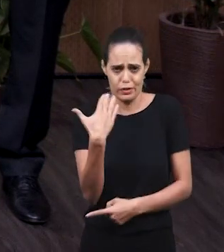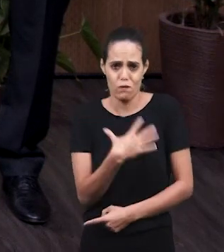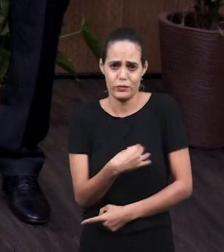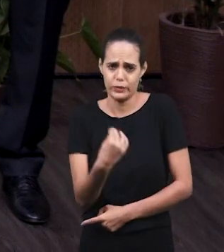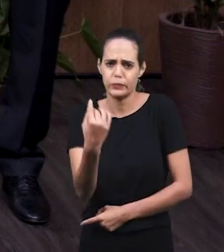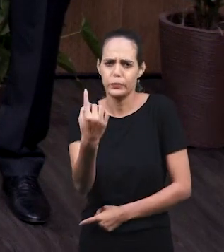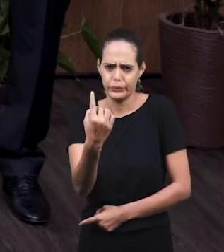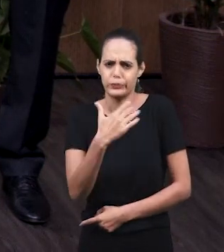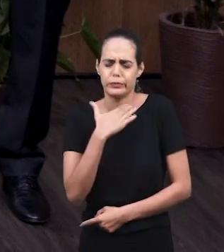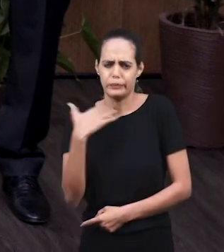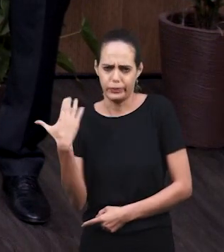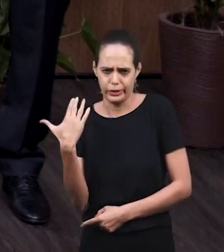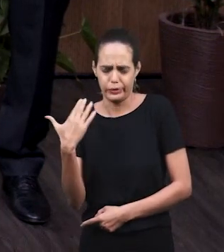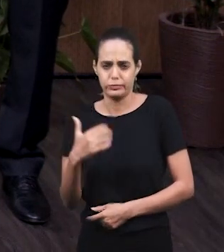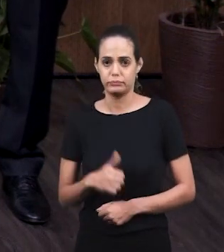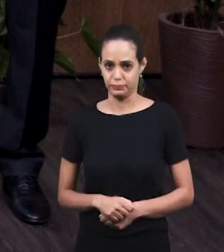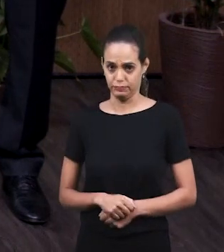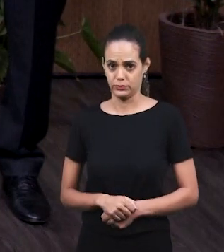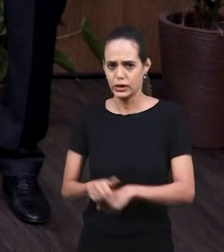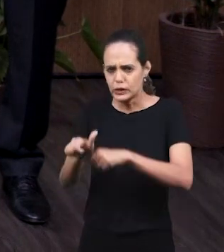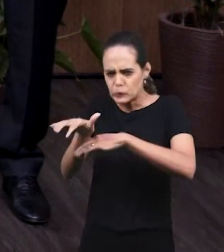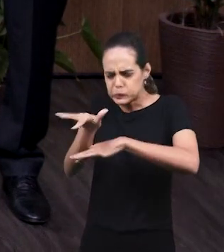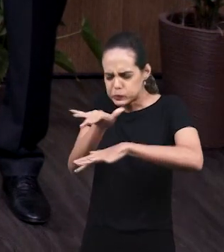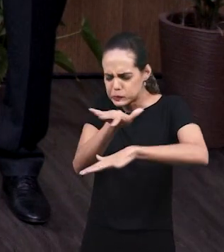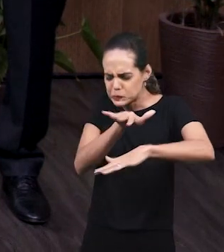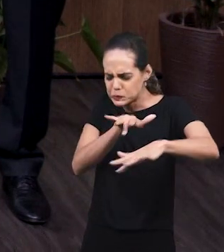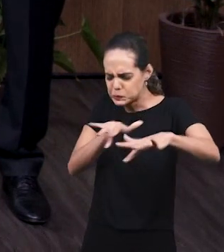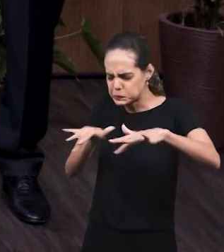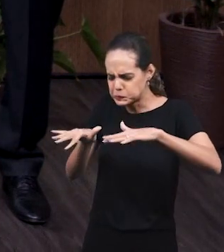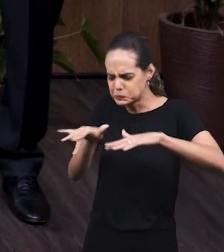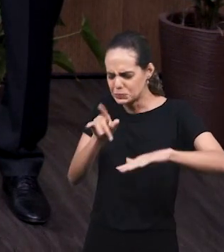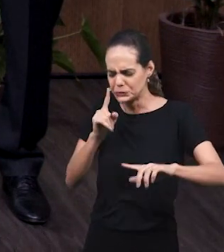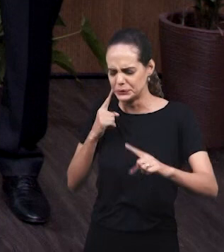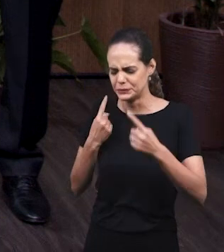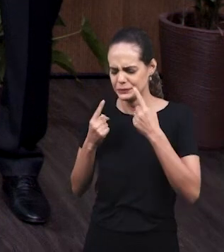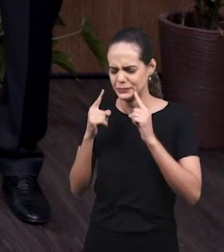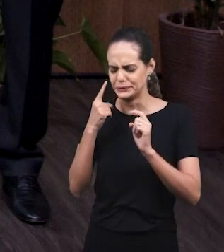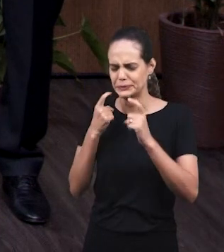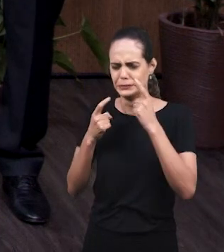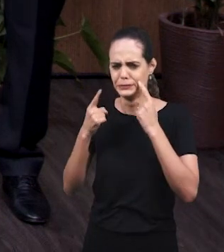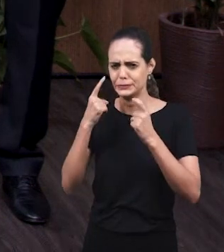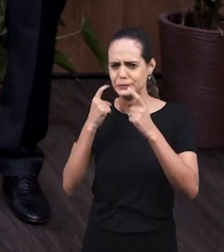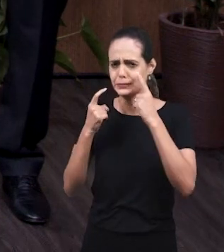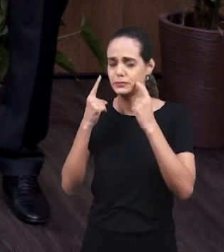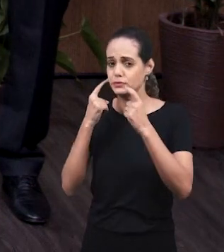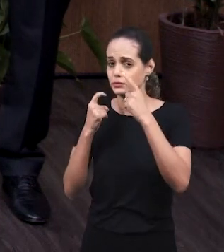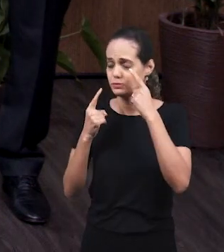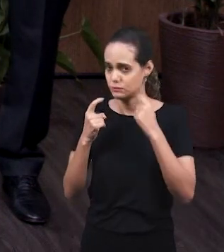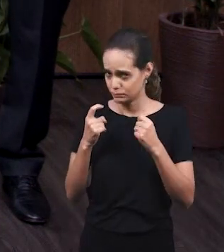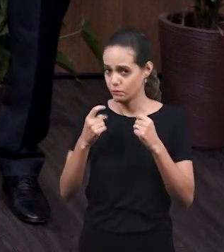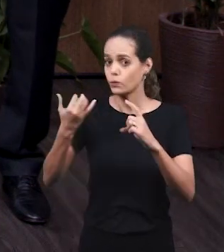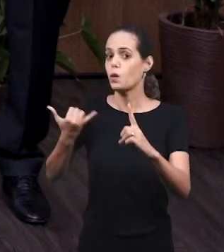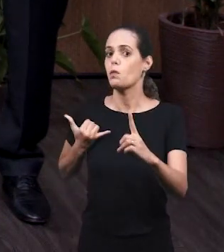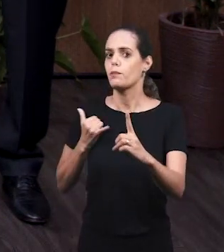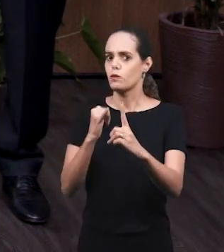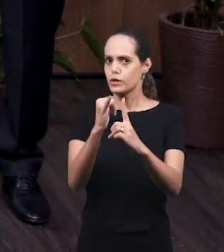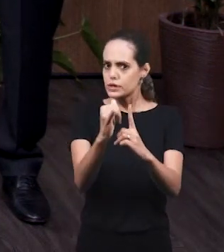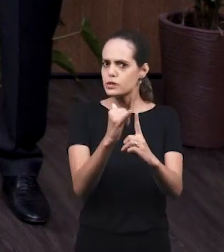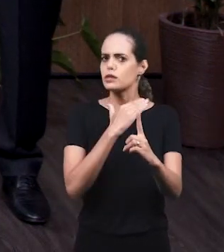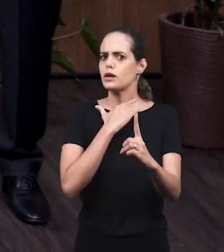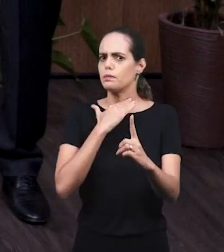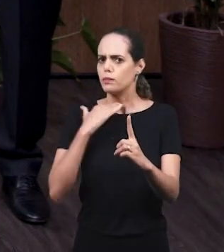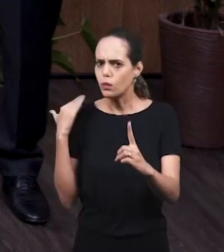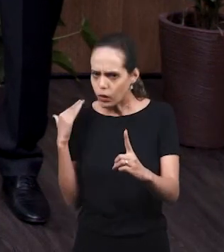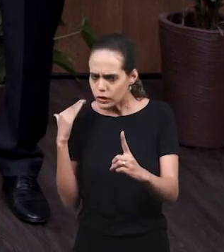qui accompagnait la veuve pleurait la mort. Une prophétie de la mort vers laquelle la